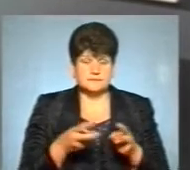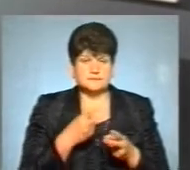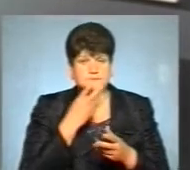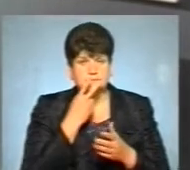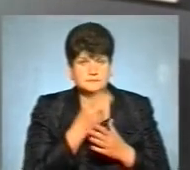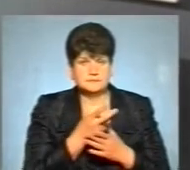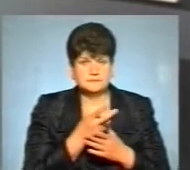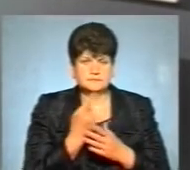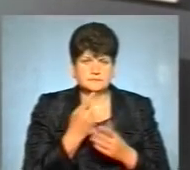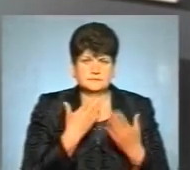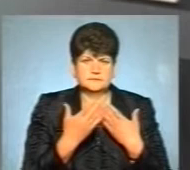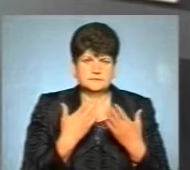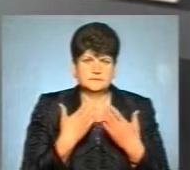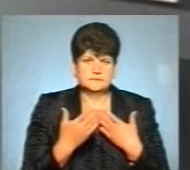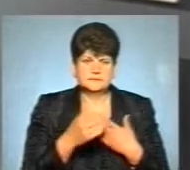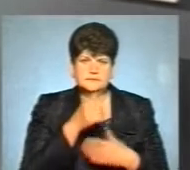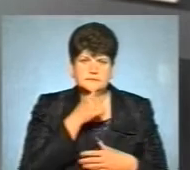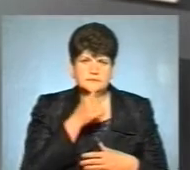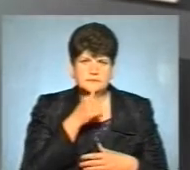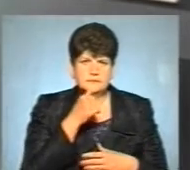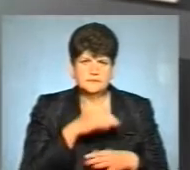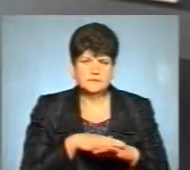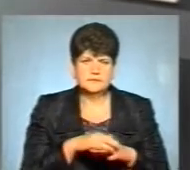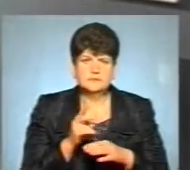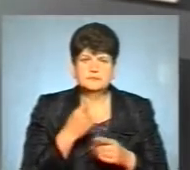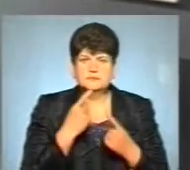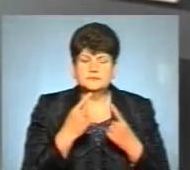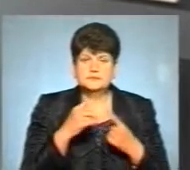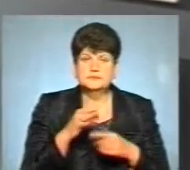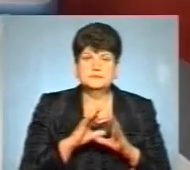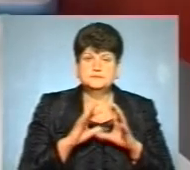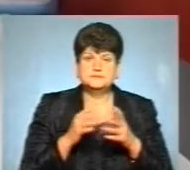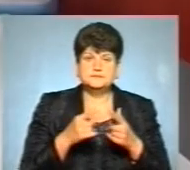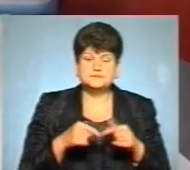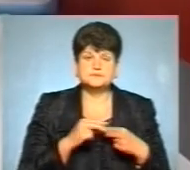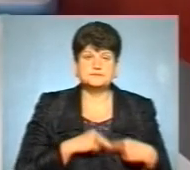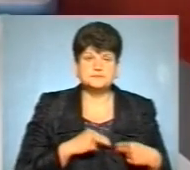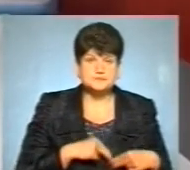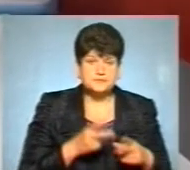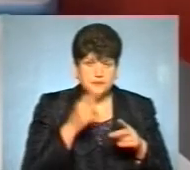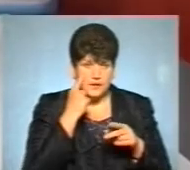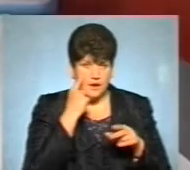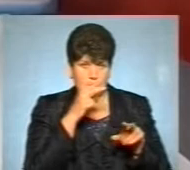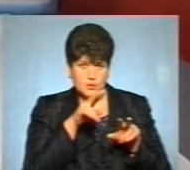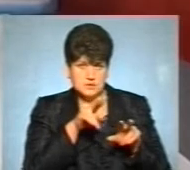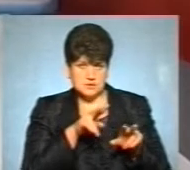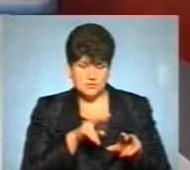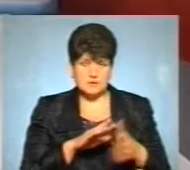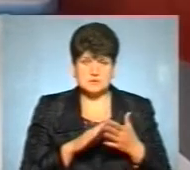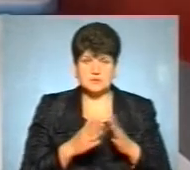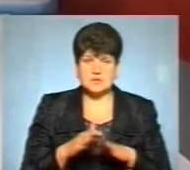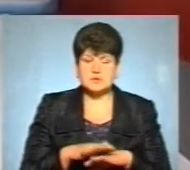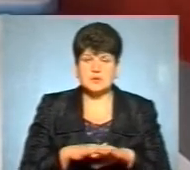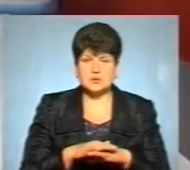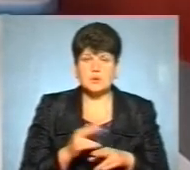до одної з розмов з експертами ринку, і ми говорили про Міжнародну організацію праці, яка оцінювала якраз ситуацію на ринку